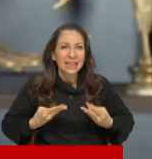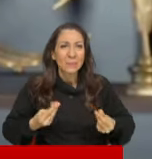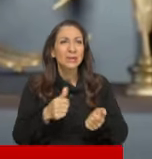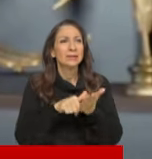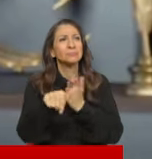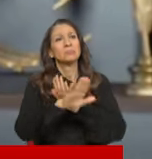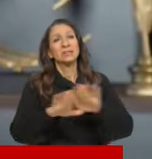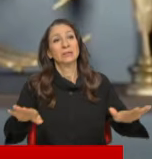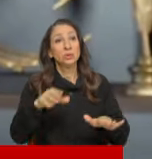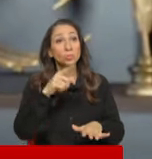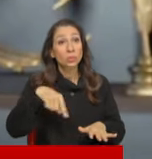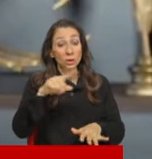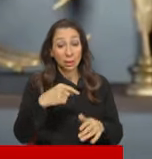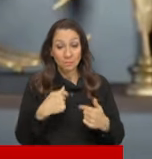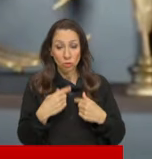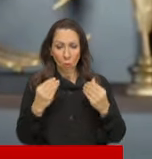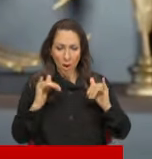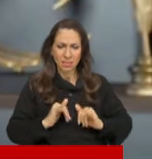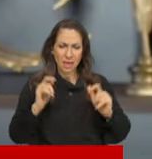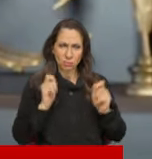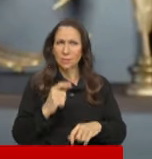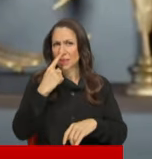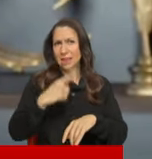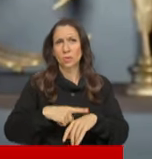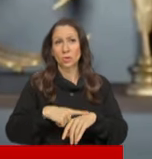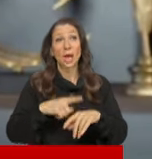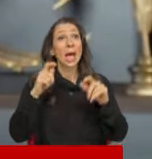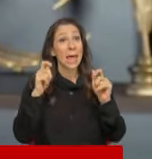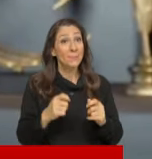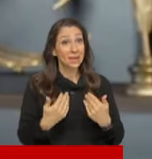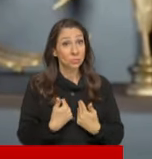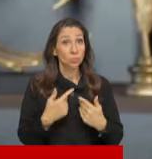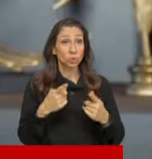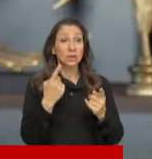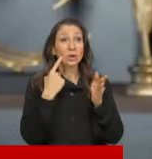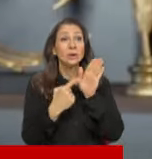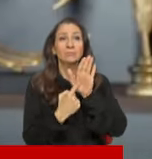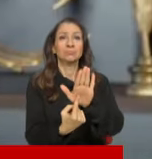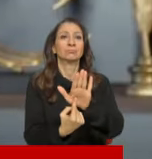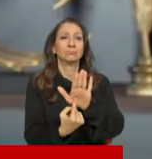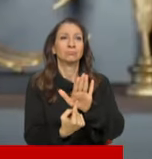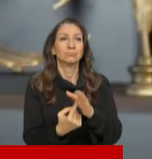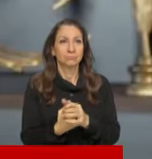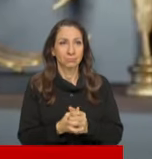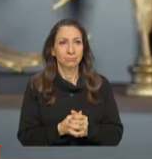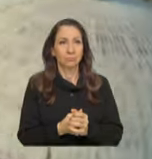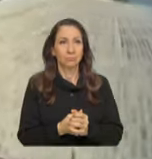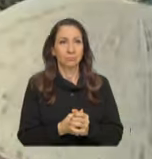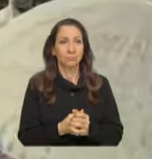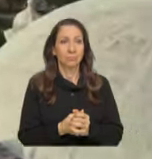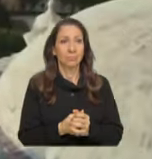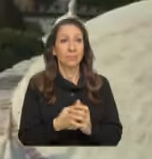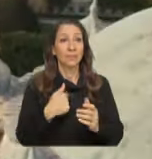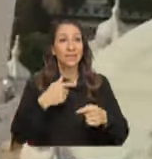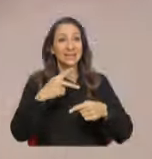yok edilmesi bunları biz çok rahat yapacağımıza inanıyoruz yaptıklarımız da bunların teminatı olarak görüyoruz Ben